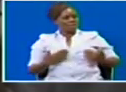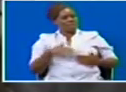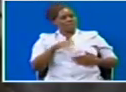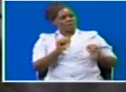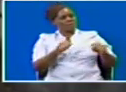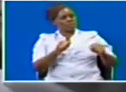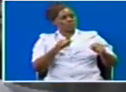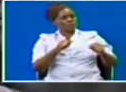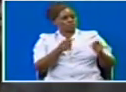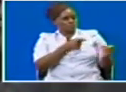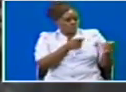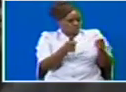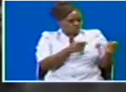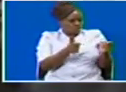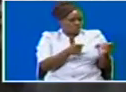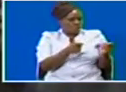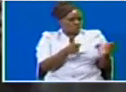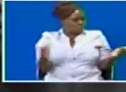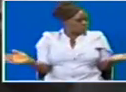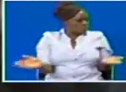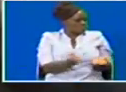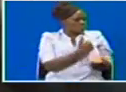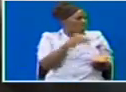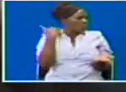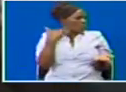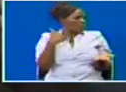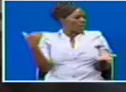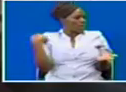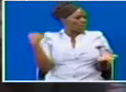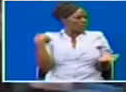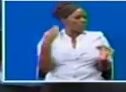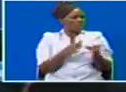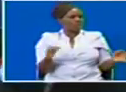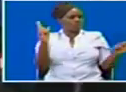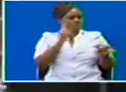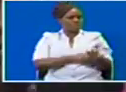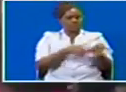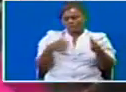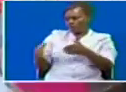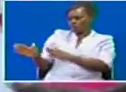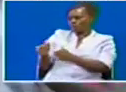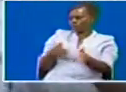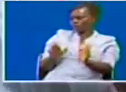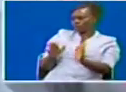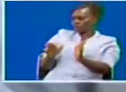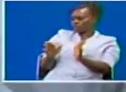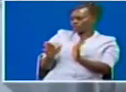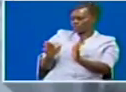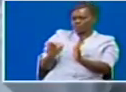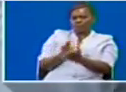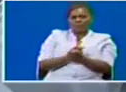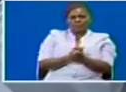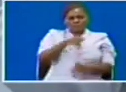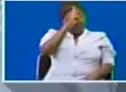wataweza kuwezana na hawa wakora ambao wametusumbua kwa nyakati mwingine sana. Na je, nafasi ya labda askari wa ziai wa